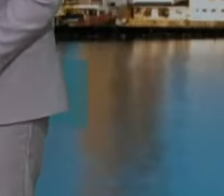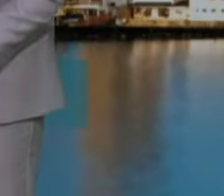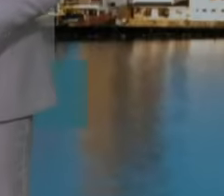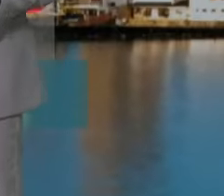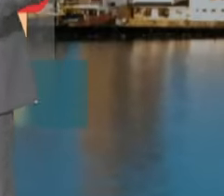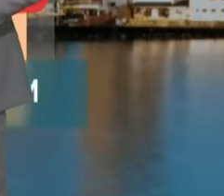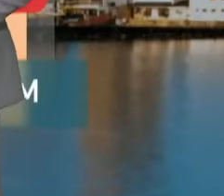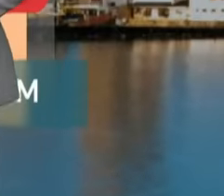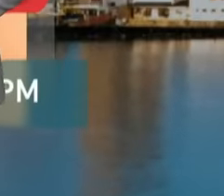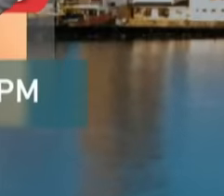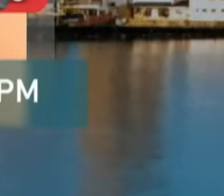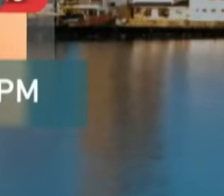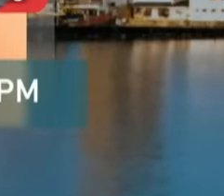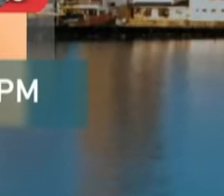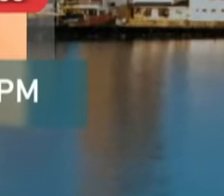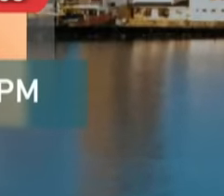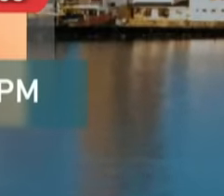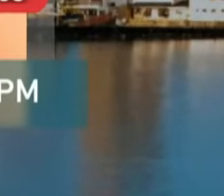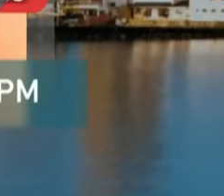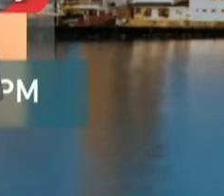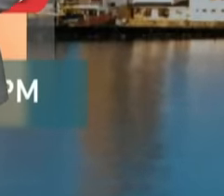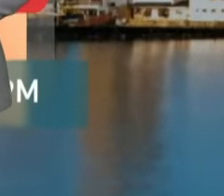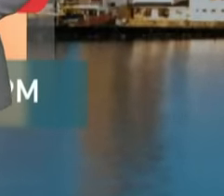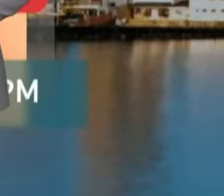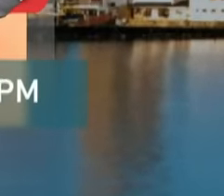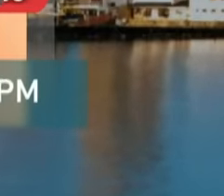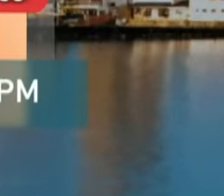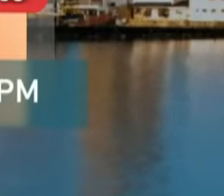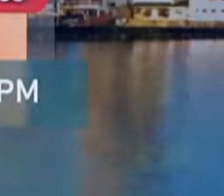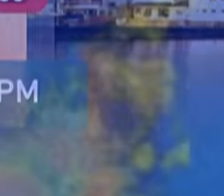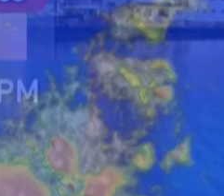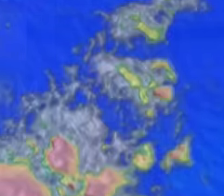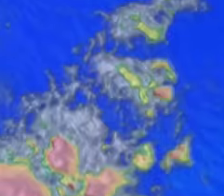hapon, kaya huwag pa rin kalimutan ang inyong payong.